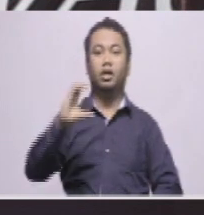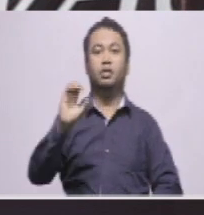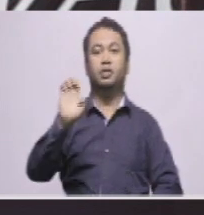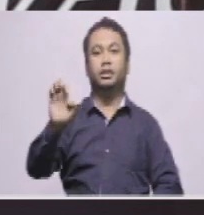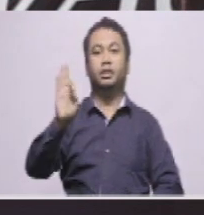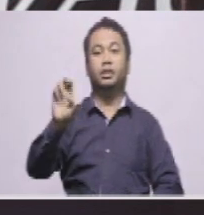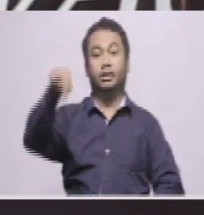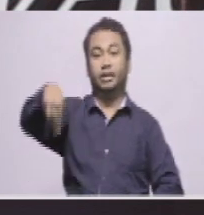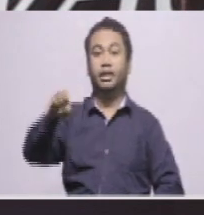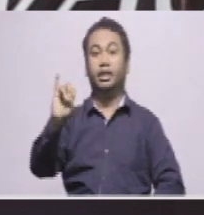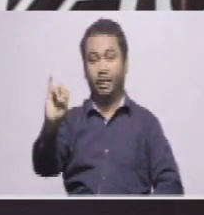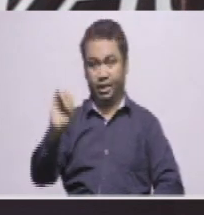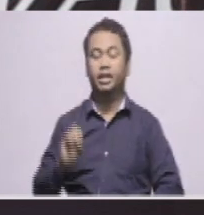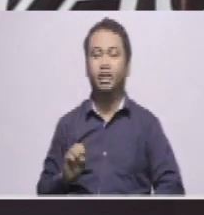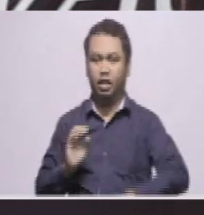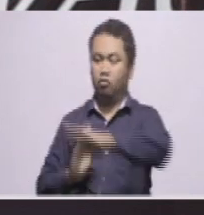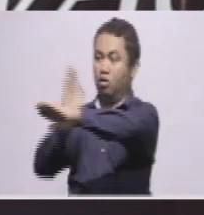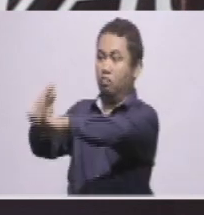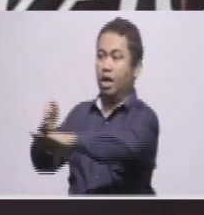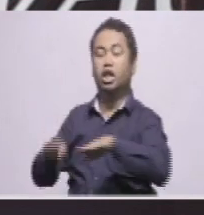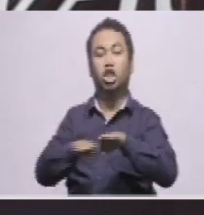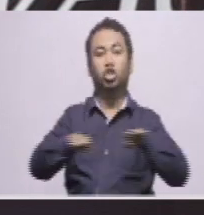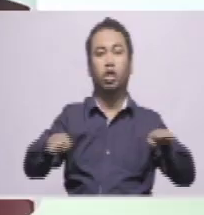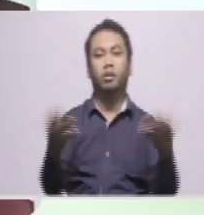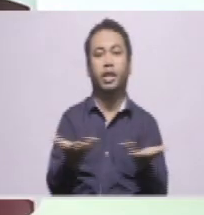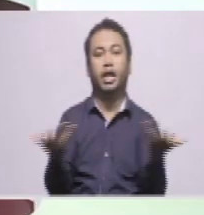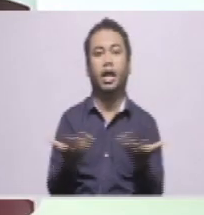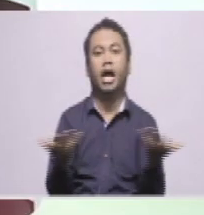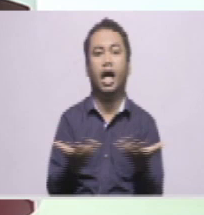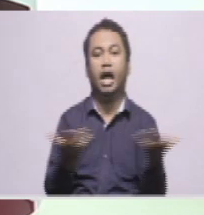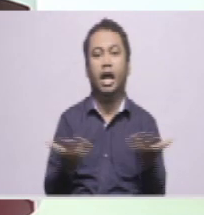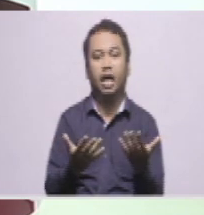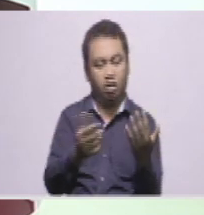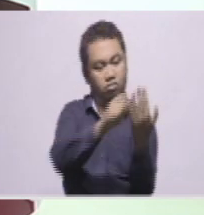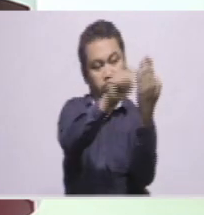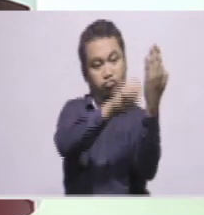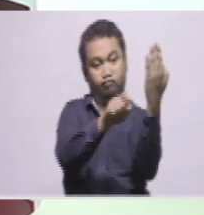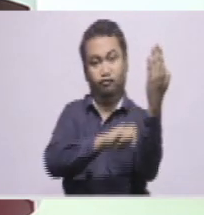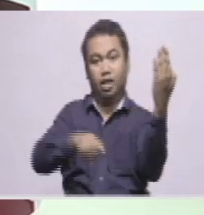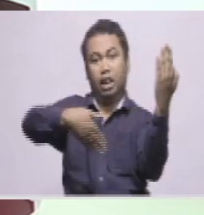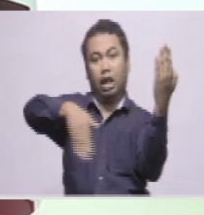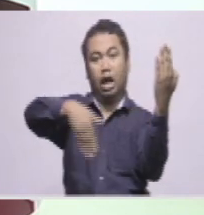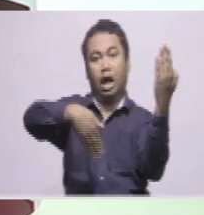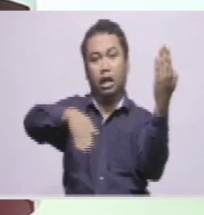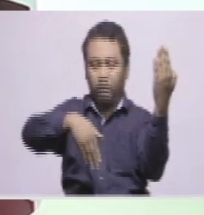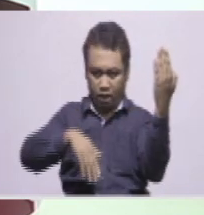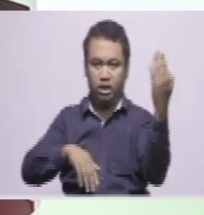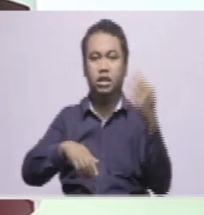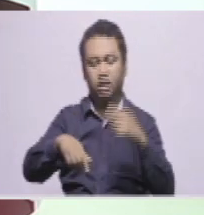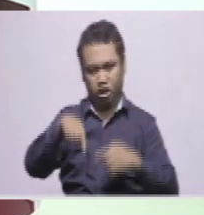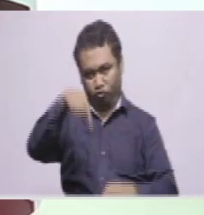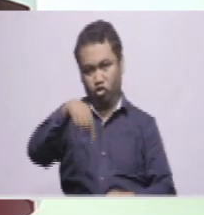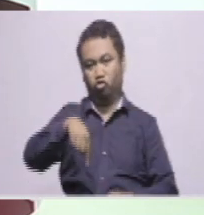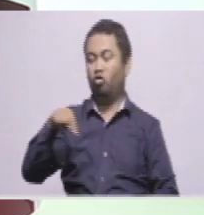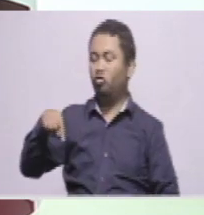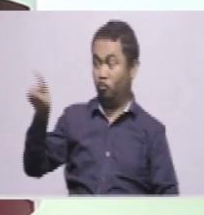maraina teo dia nitsidika ny toerana fikirakirana ny fitanana ntsoratra na ny pv amin'izao fifidianana solombavam-bahoaka